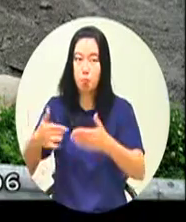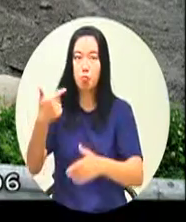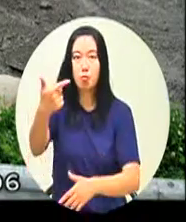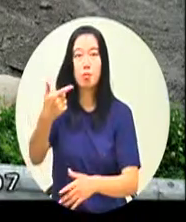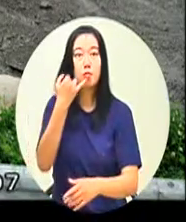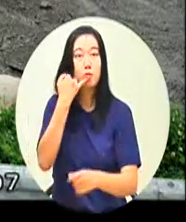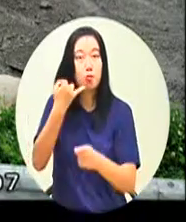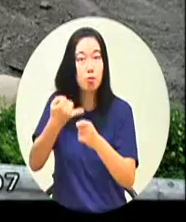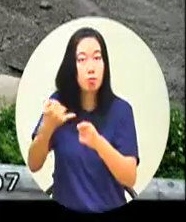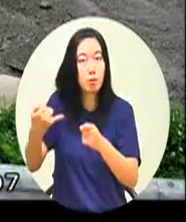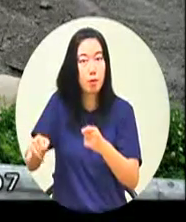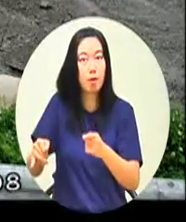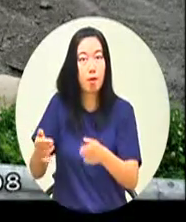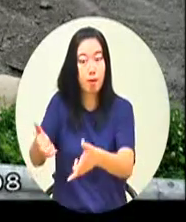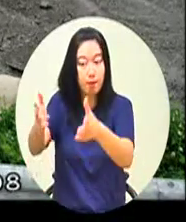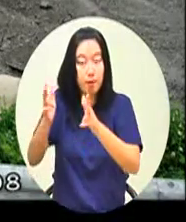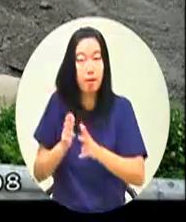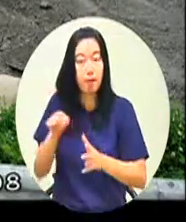知无？